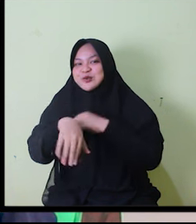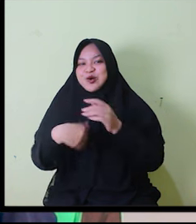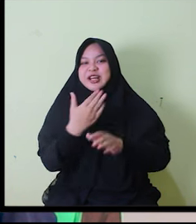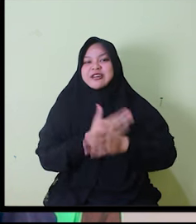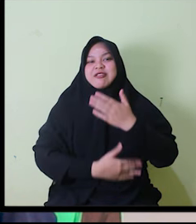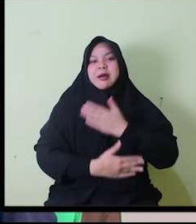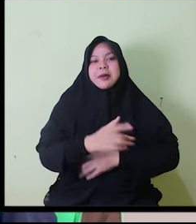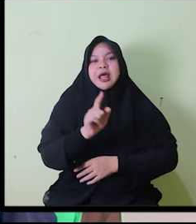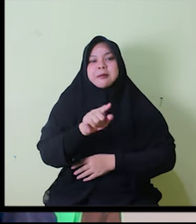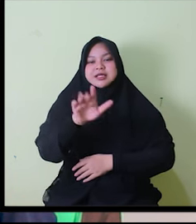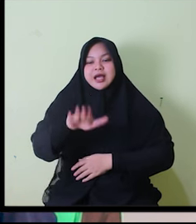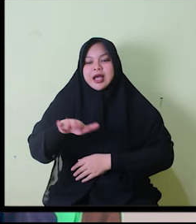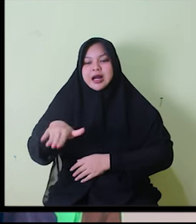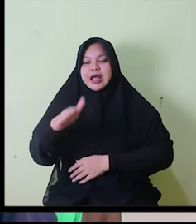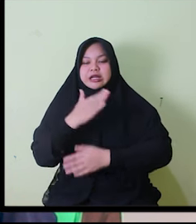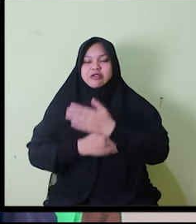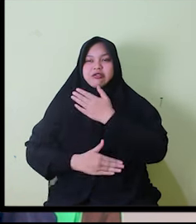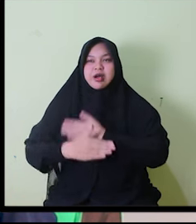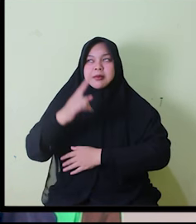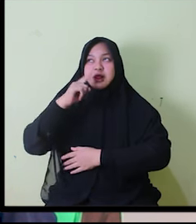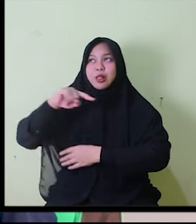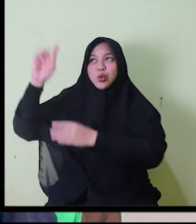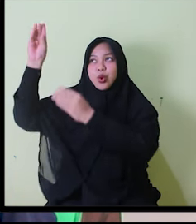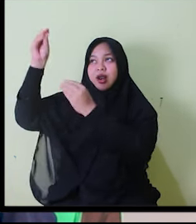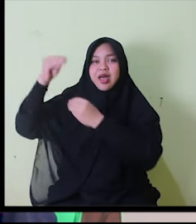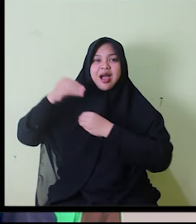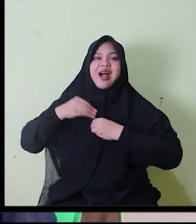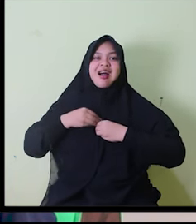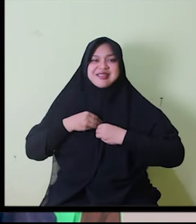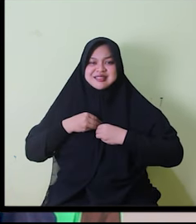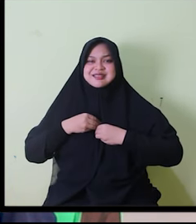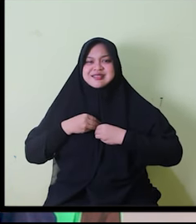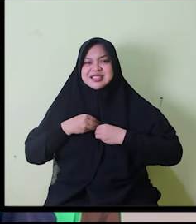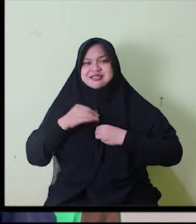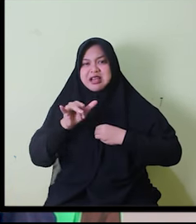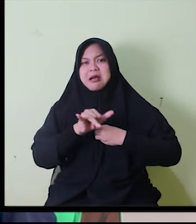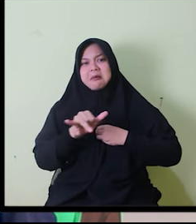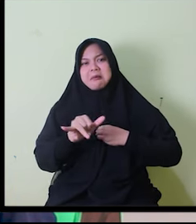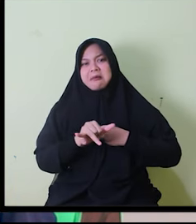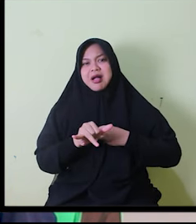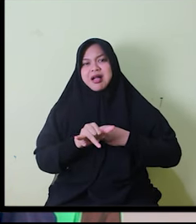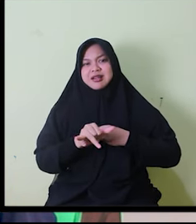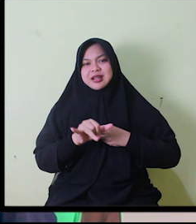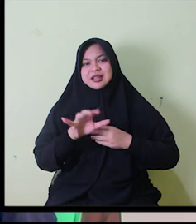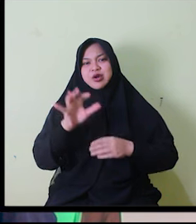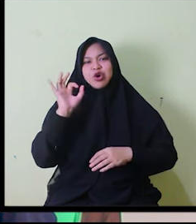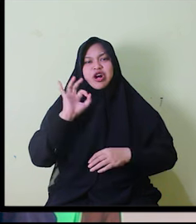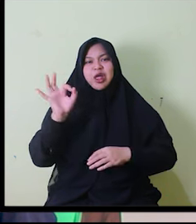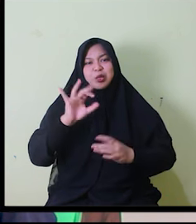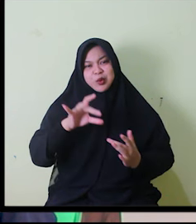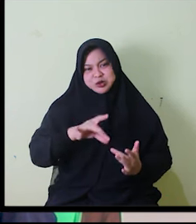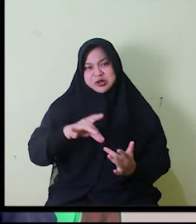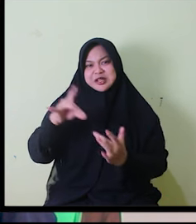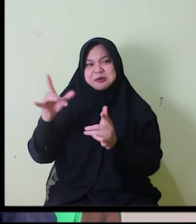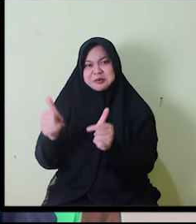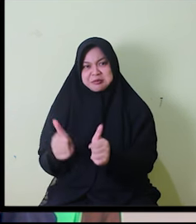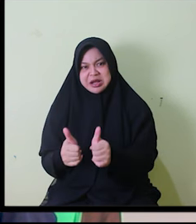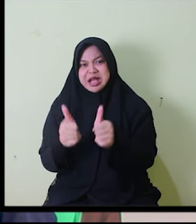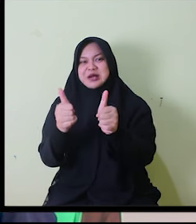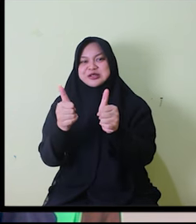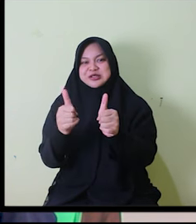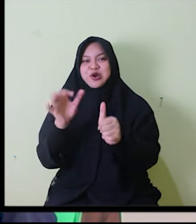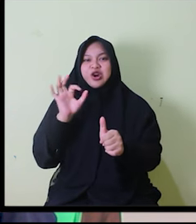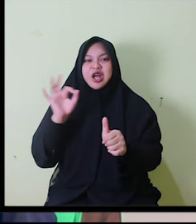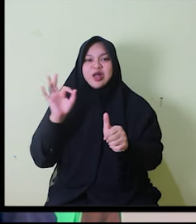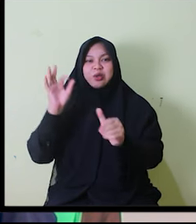merupakan titipan juga dari Tuhan Yang Maha Esa dan orang tua ini orang tua yang terpilih juga jadi orang tua yang diberi misi